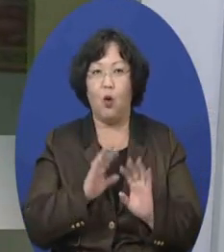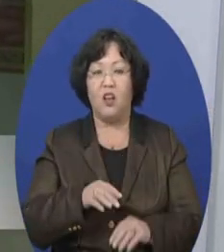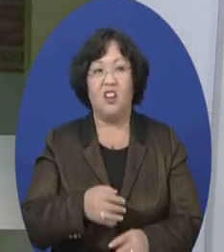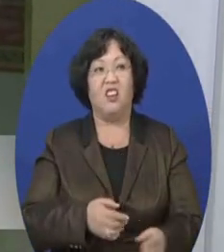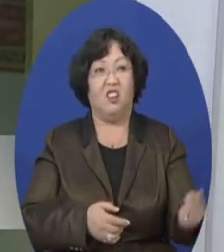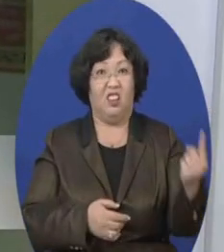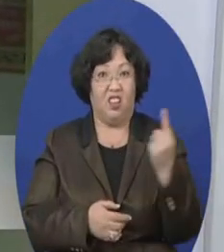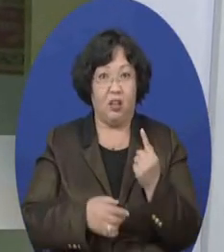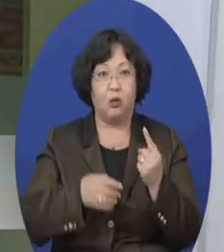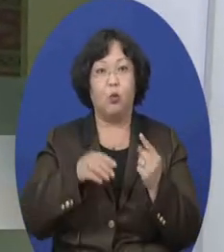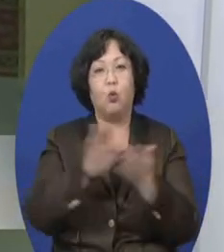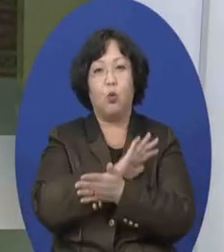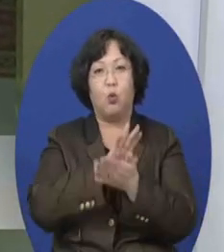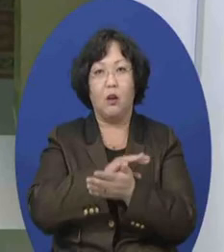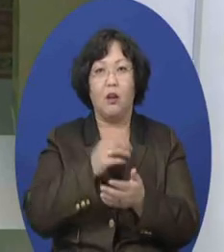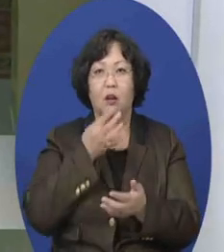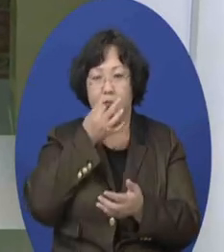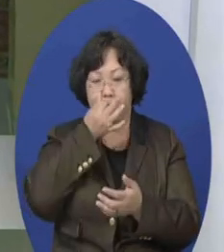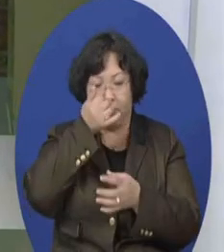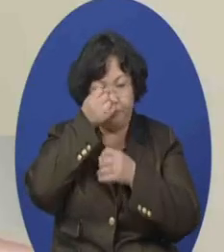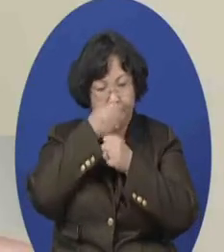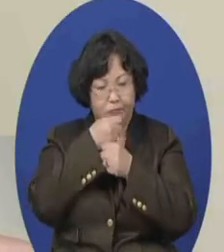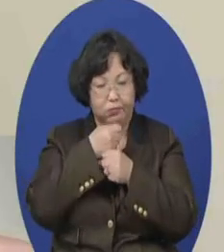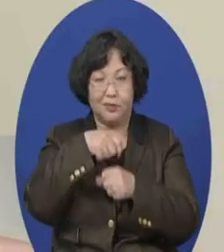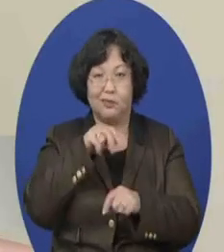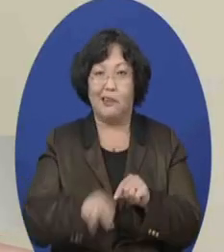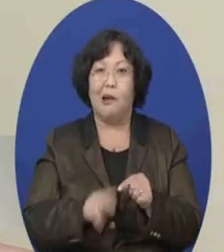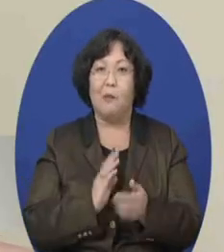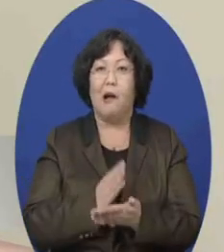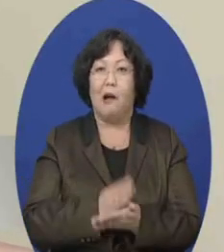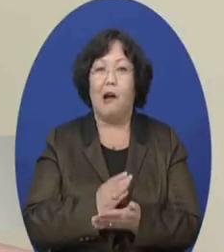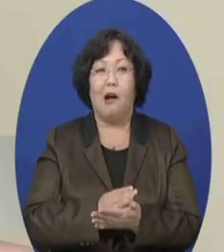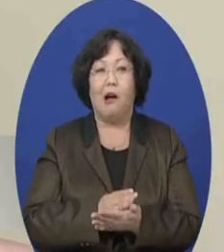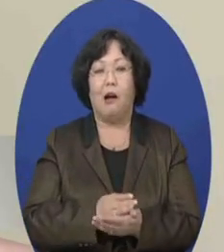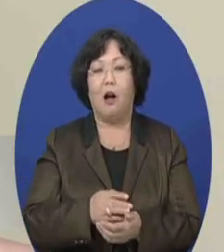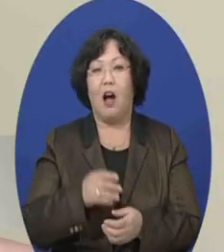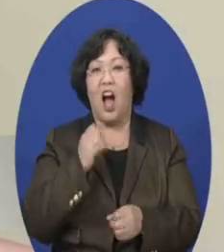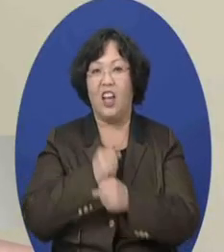төрөгчлөсөн шинжилгээг өгүүлж авч байгаа, үндэслэлж авч байгаа. Ажилчдаас өдөр ямар нэгэн